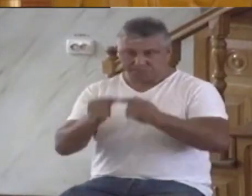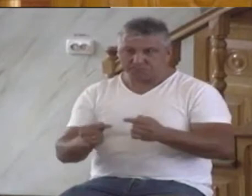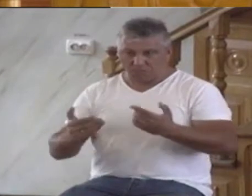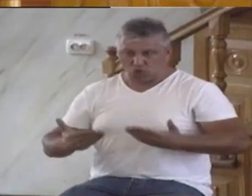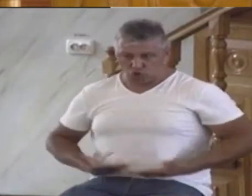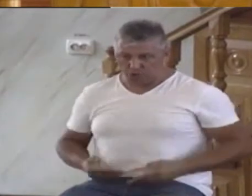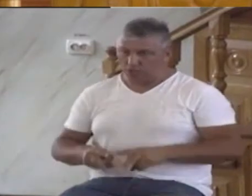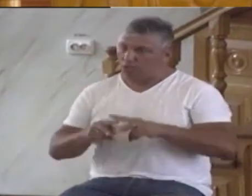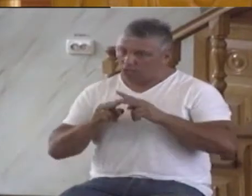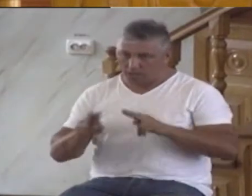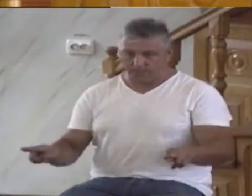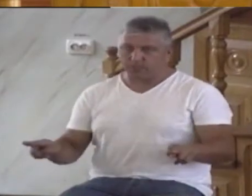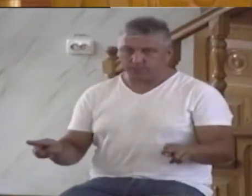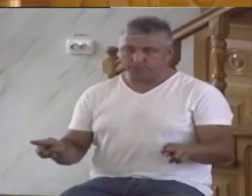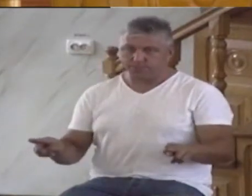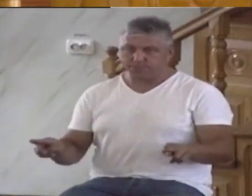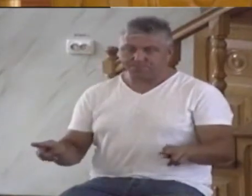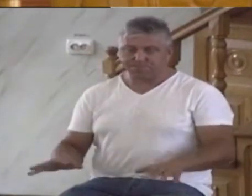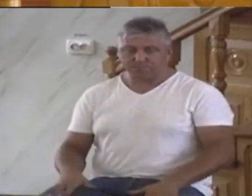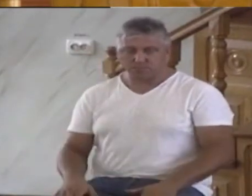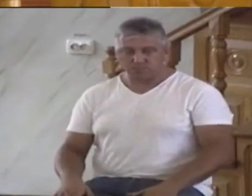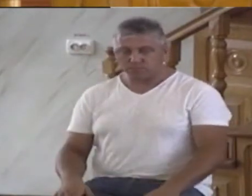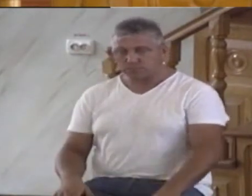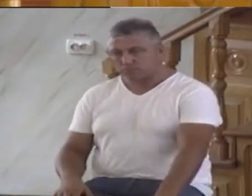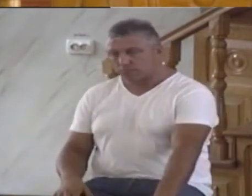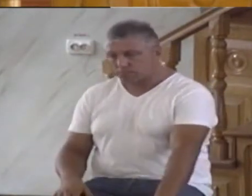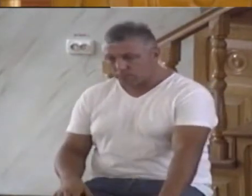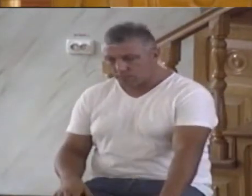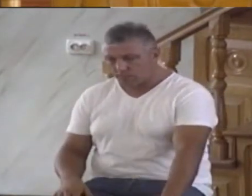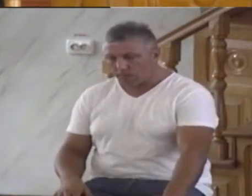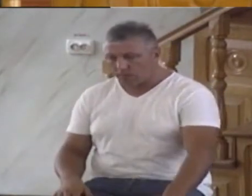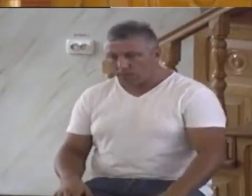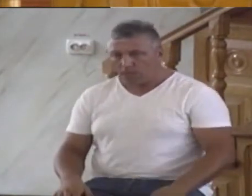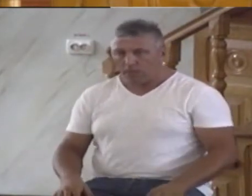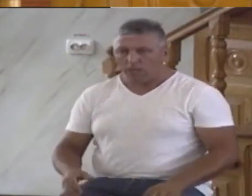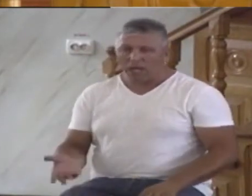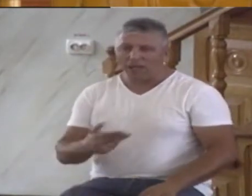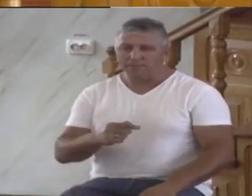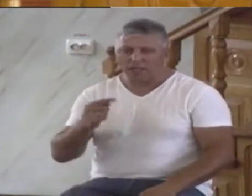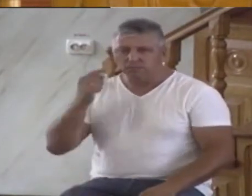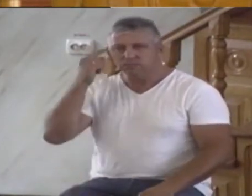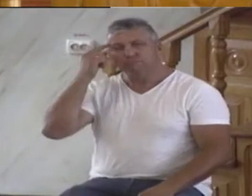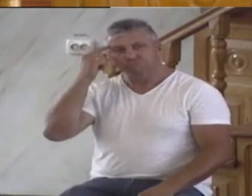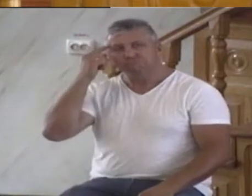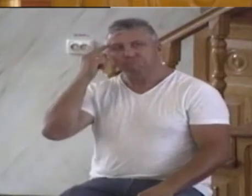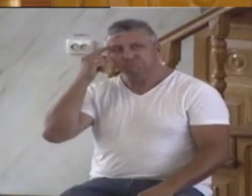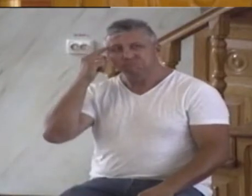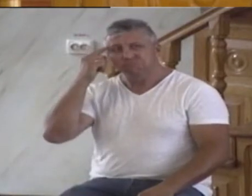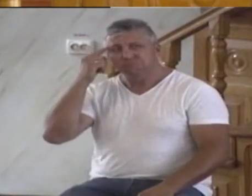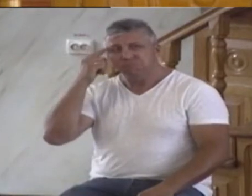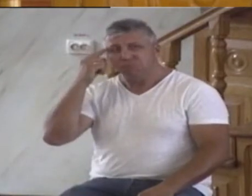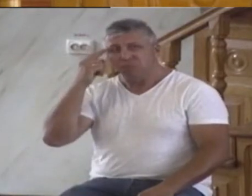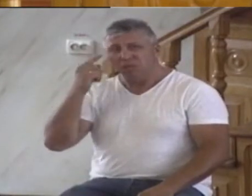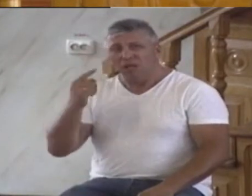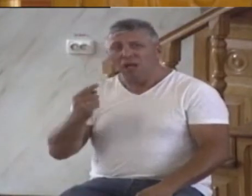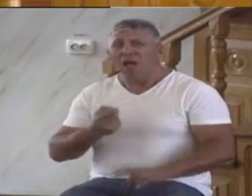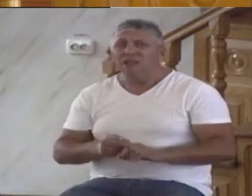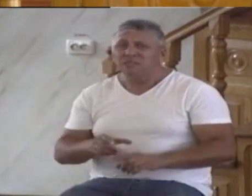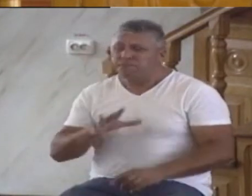Возможно, мы склонны думать, что это тогда были люди такие, сейчас таких